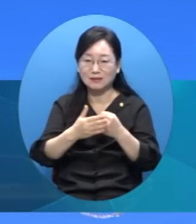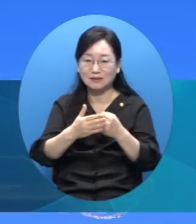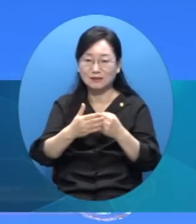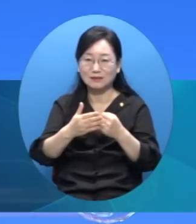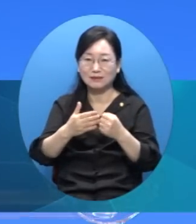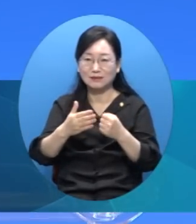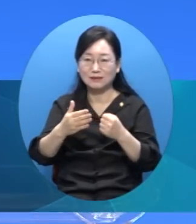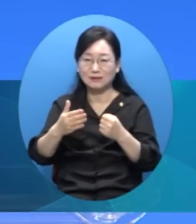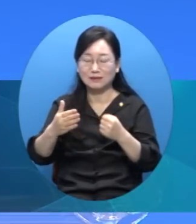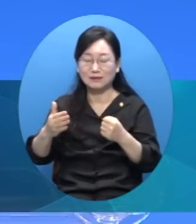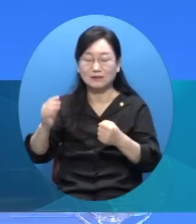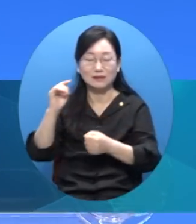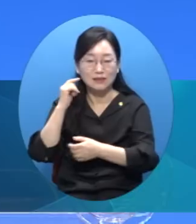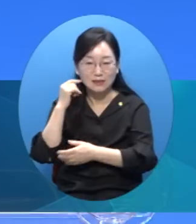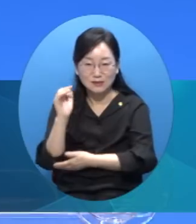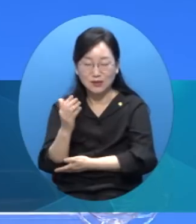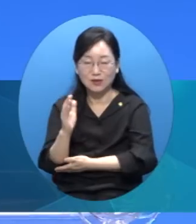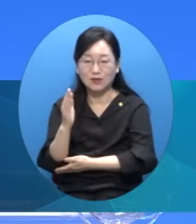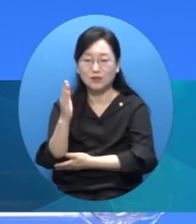주시나니